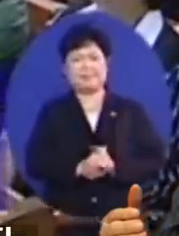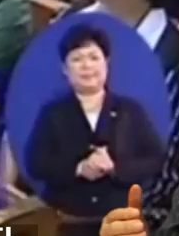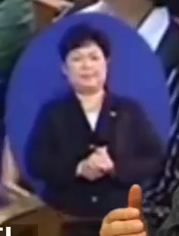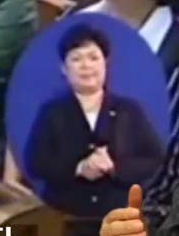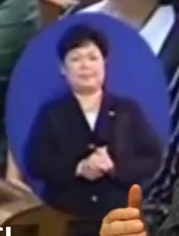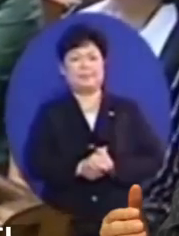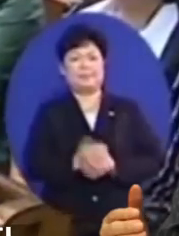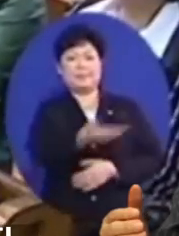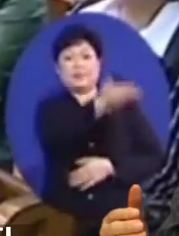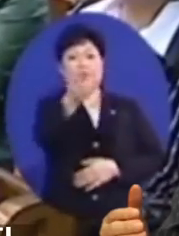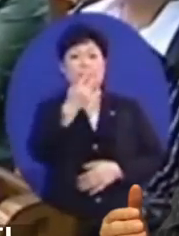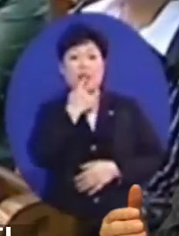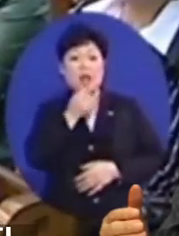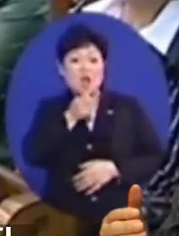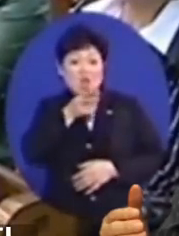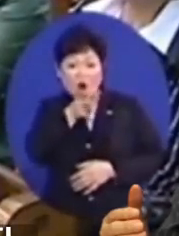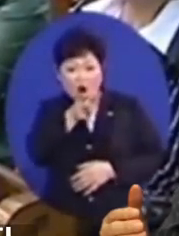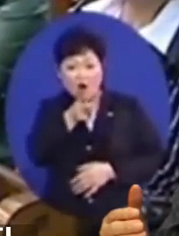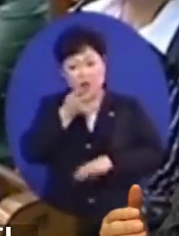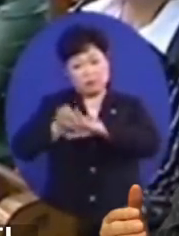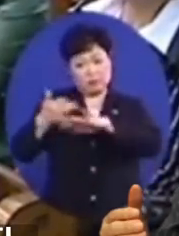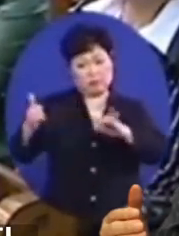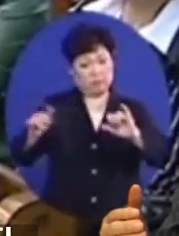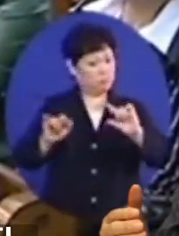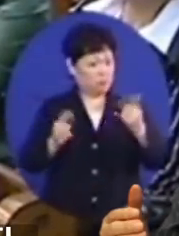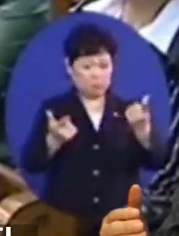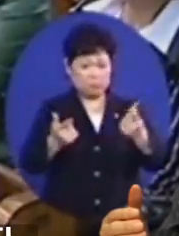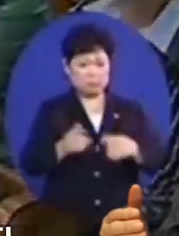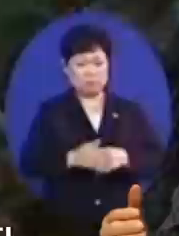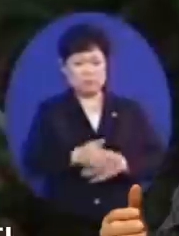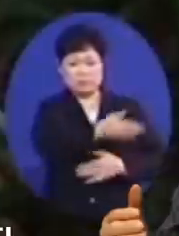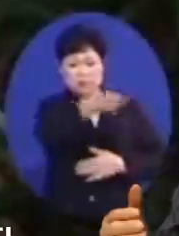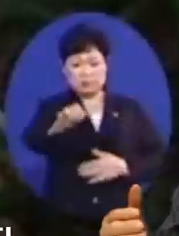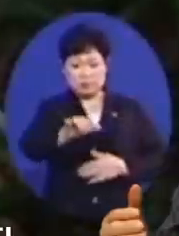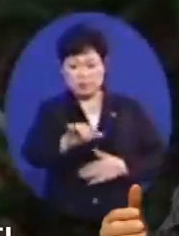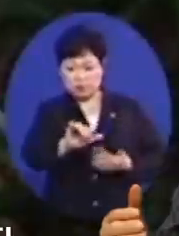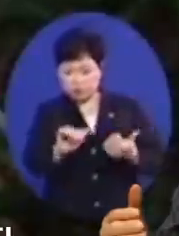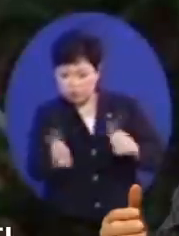바로 여러분의 혀입니다. 남의 혀도 아니에요. 여러분이 죽고